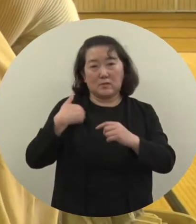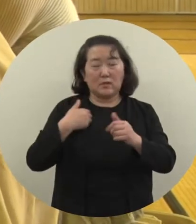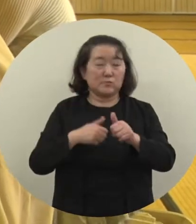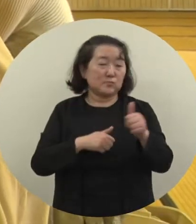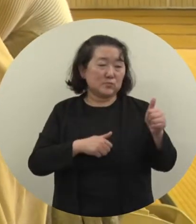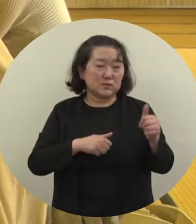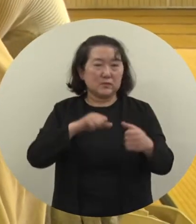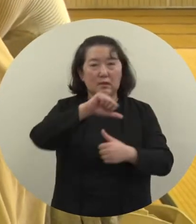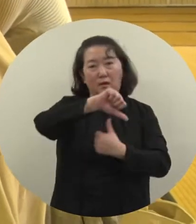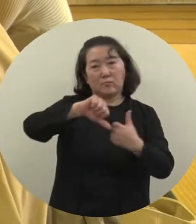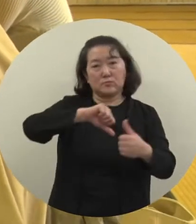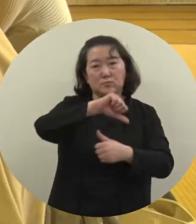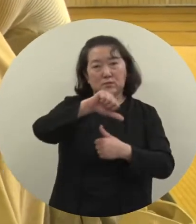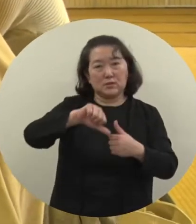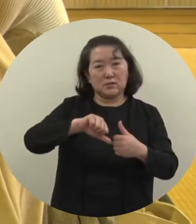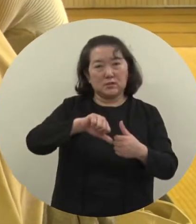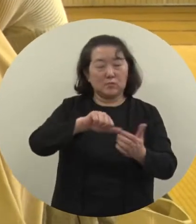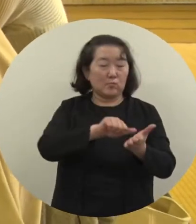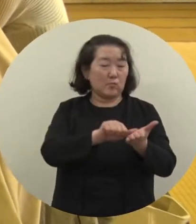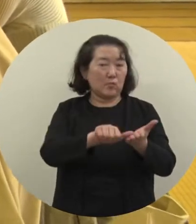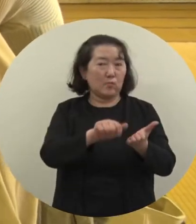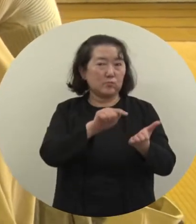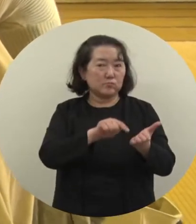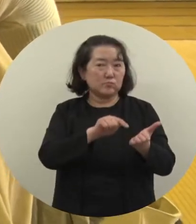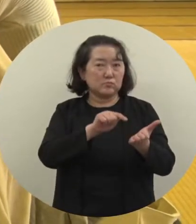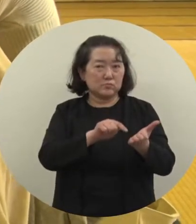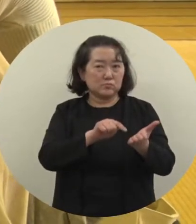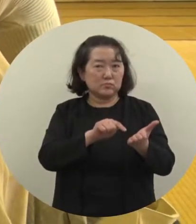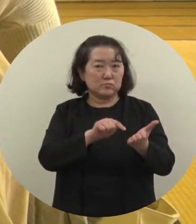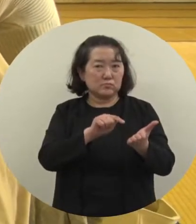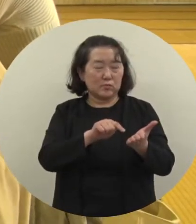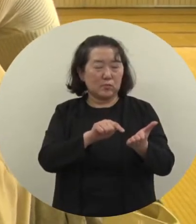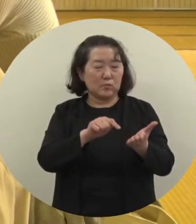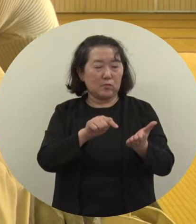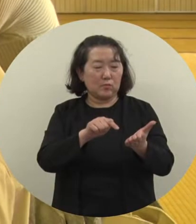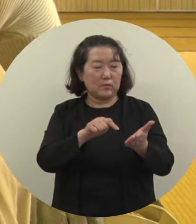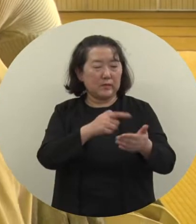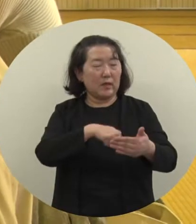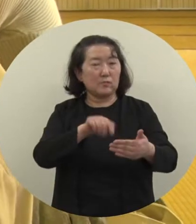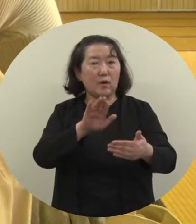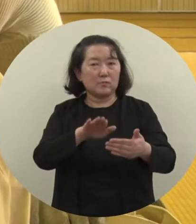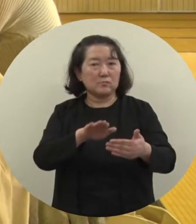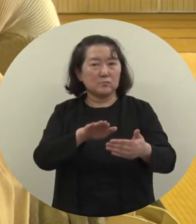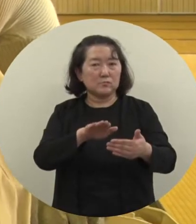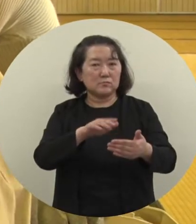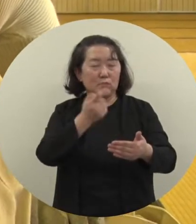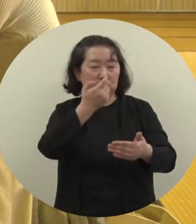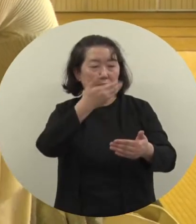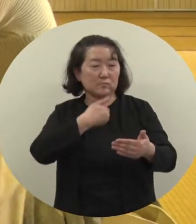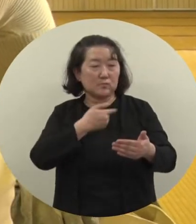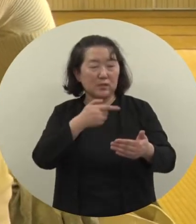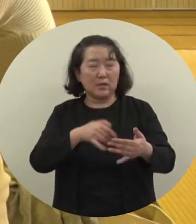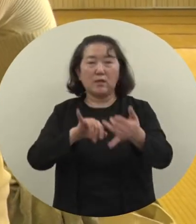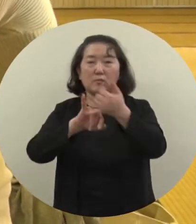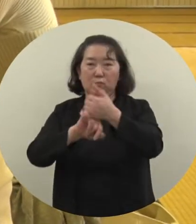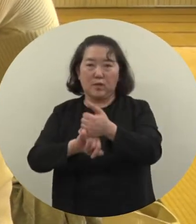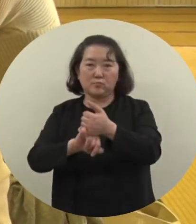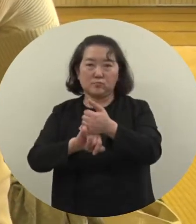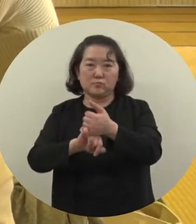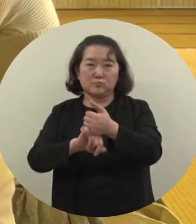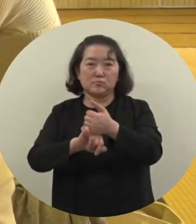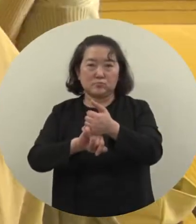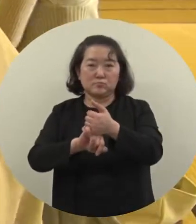リを登録してて、そこであのこういう事業があるよっていうのを紹介してもらって、で予約させてもらって